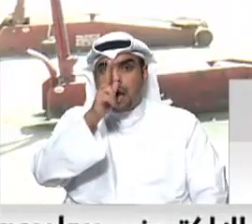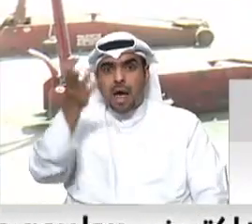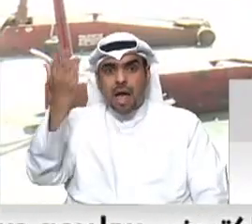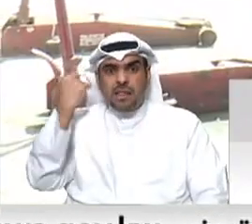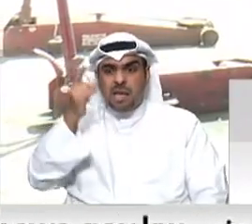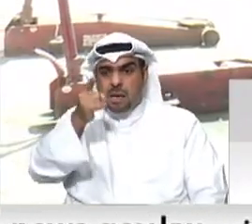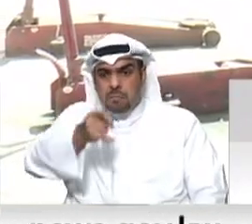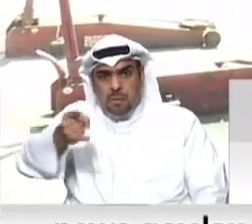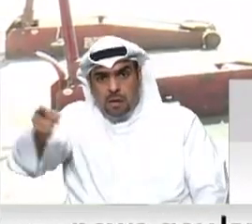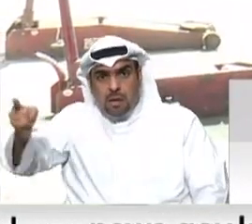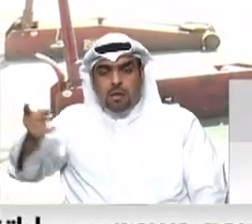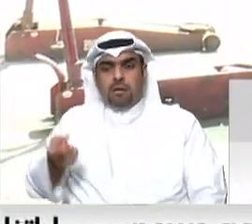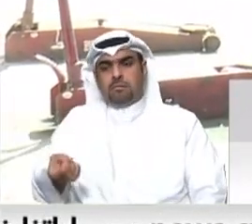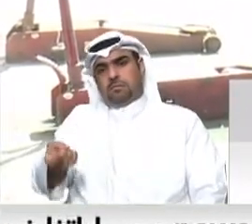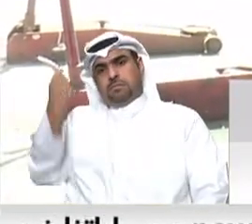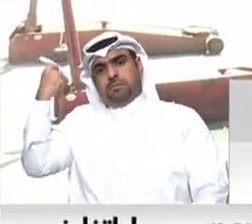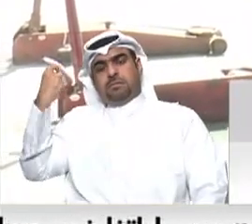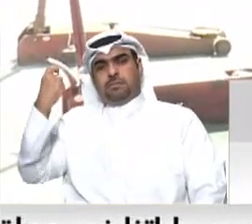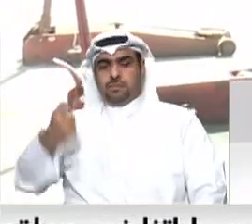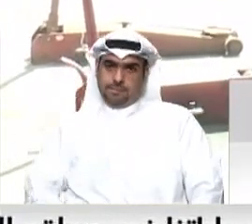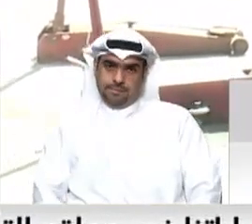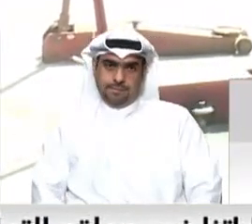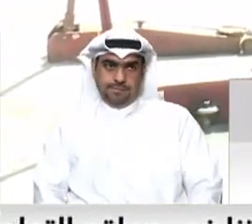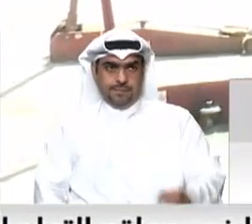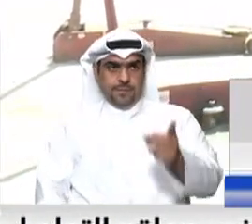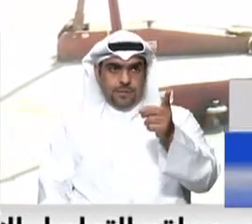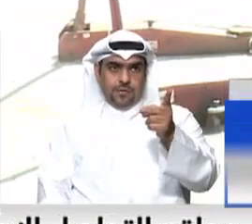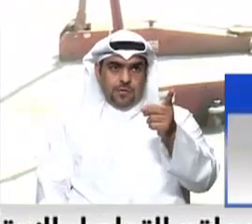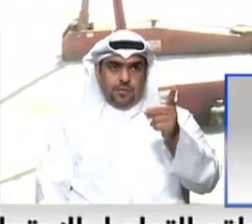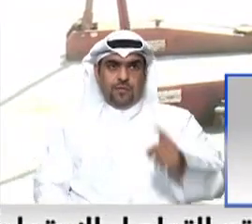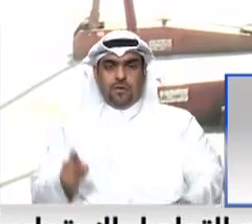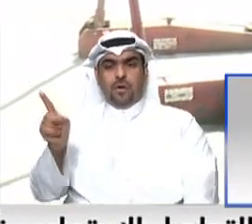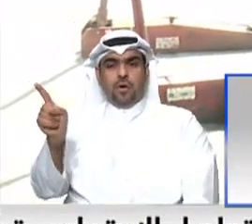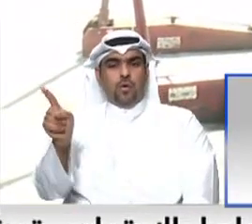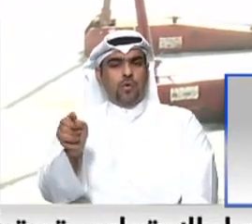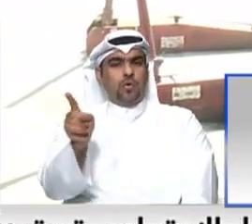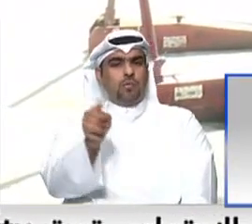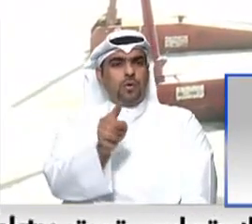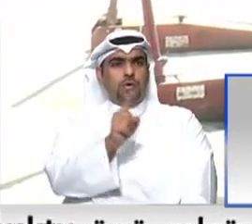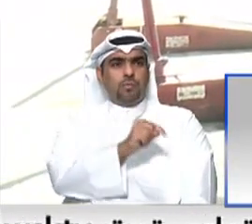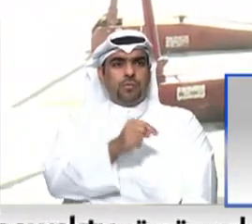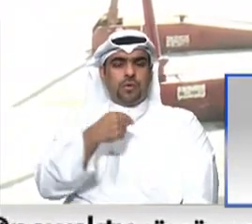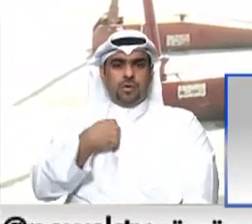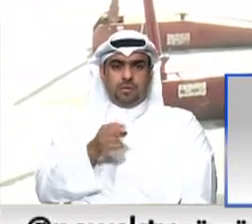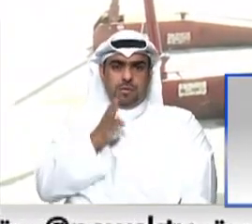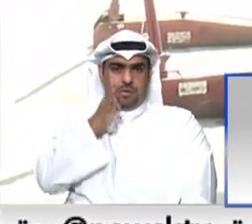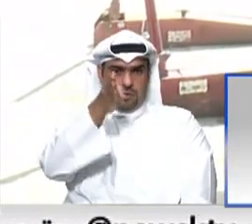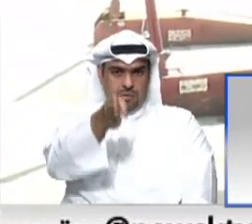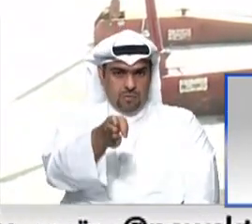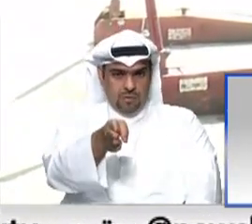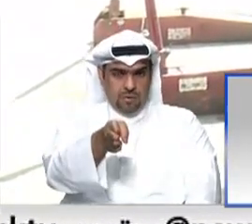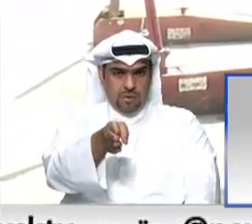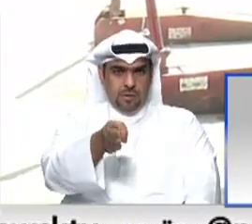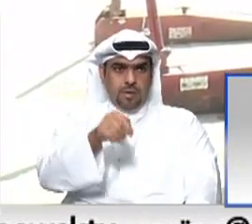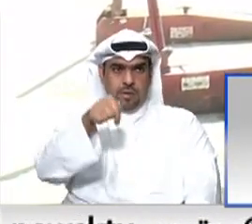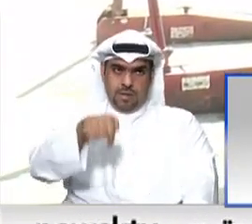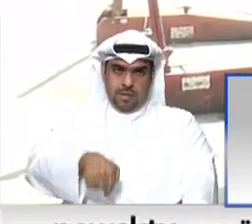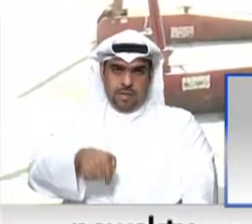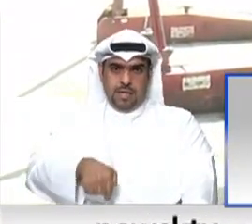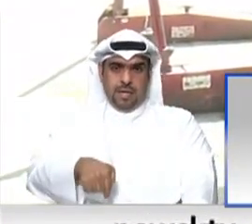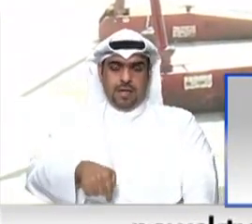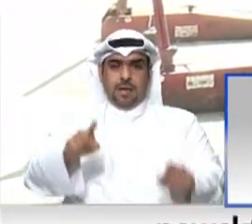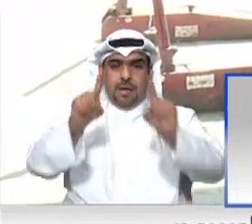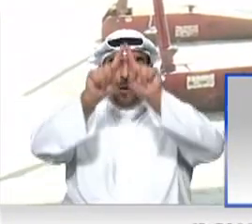المساحة. مثل ما تشاهدون هذه حملاتنا بشكل يومي ومستمر على النظافة والباعة الجائلين والمساحة والمحلات المغير